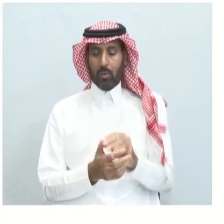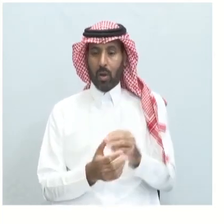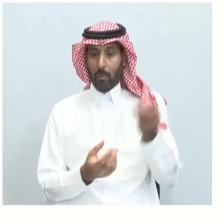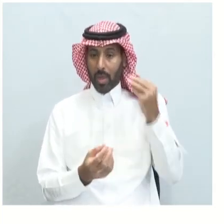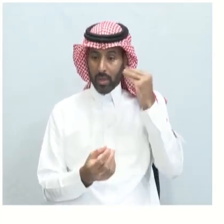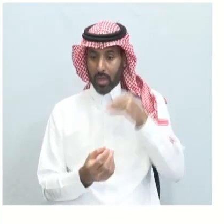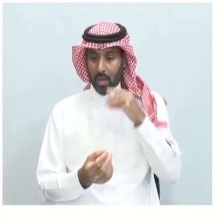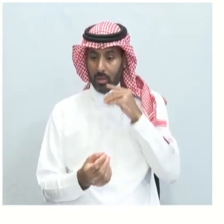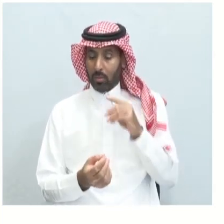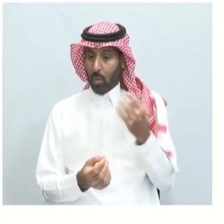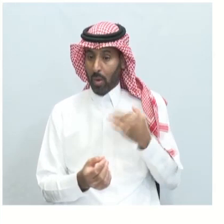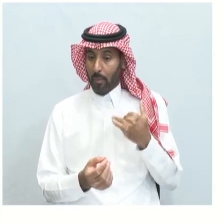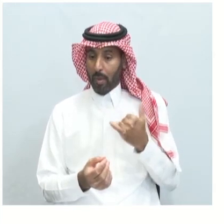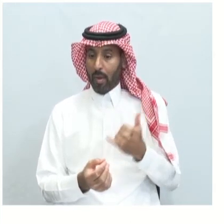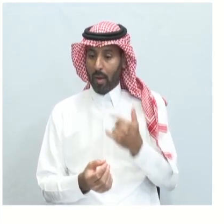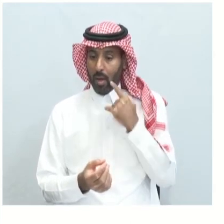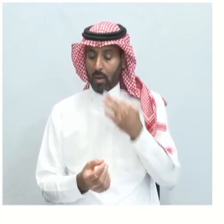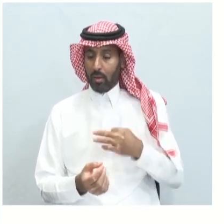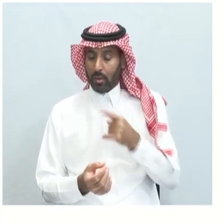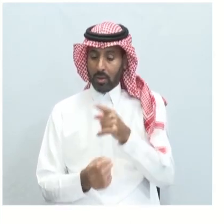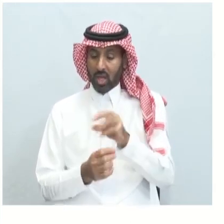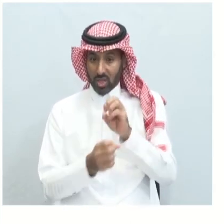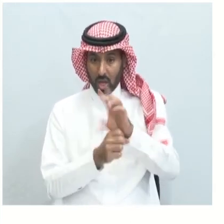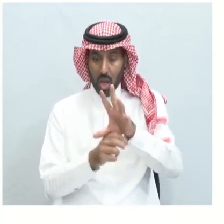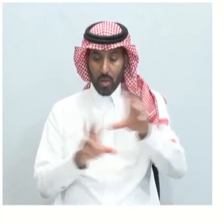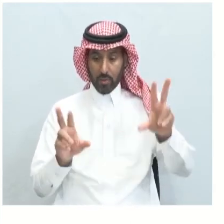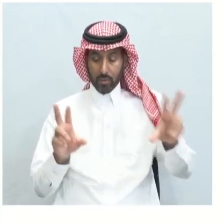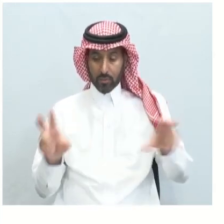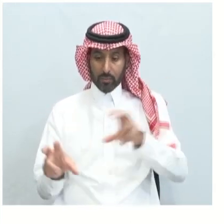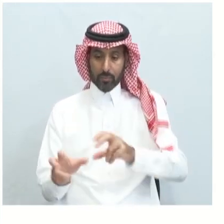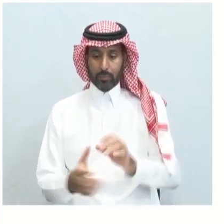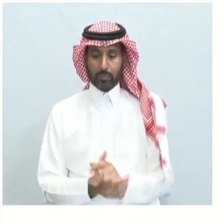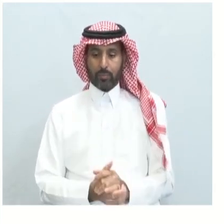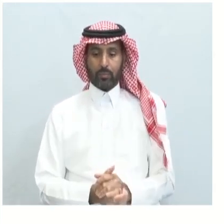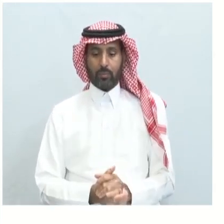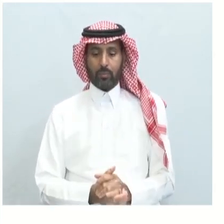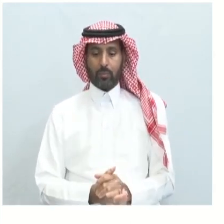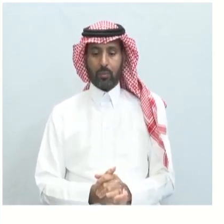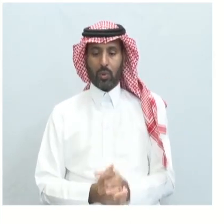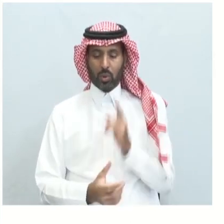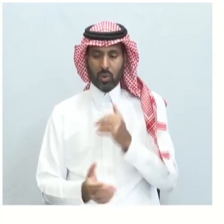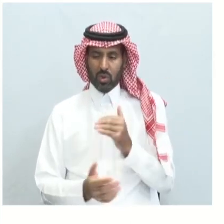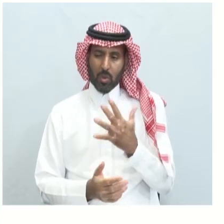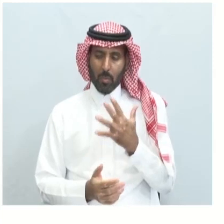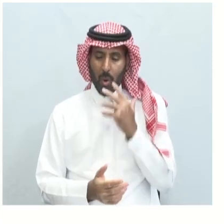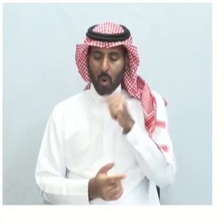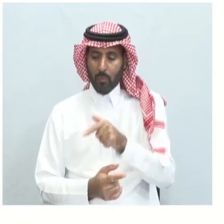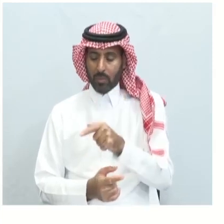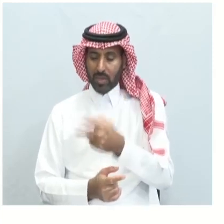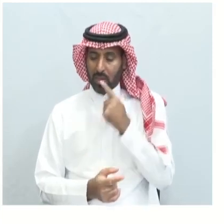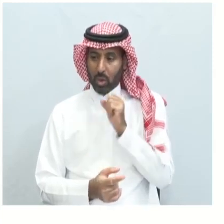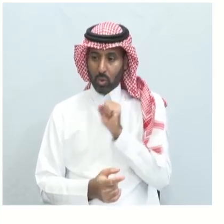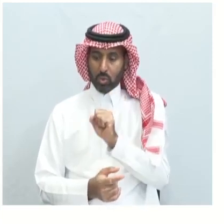لجهات معينه مثل الجهات الاعلانيه والاطراف الاخرى ولكنها ايضا تثير مخاوف بشان